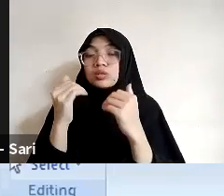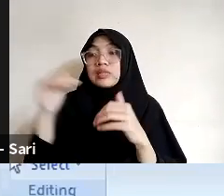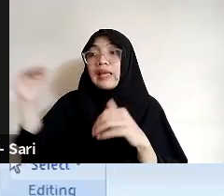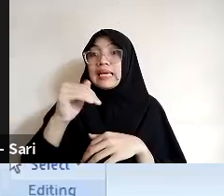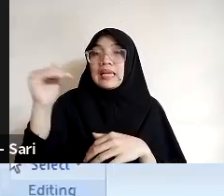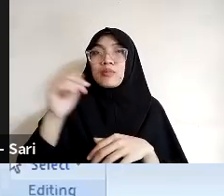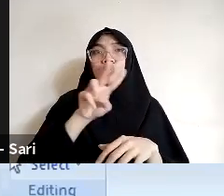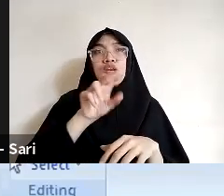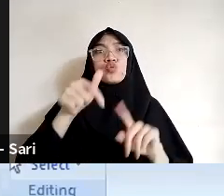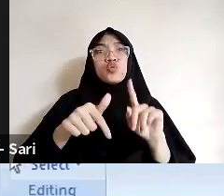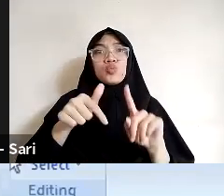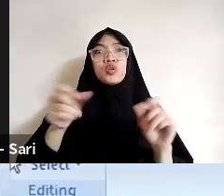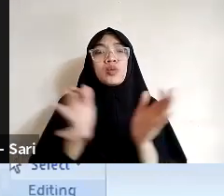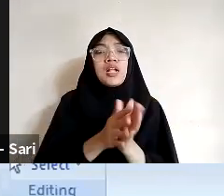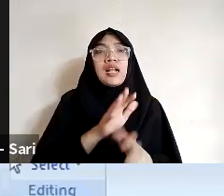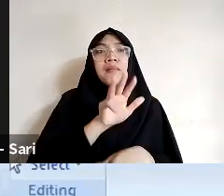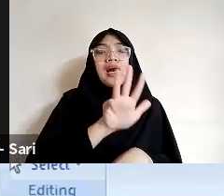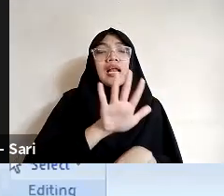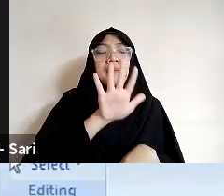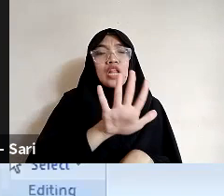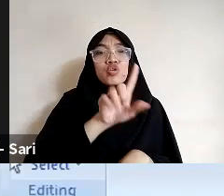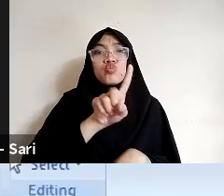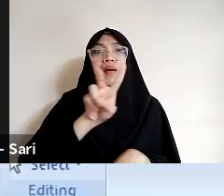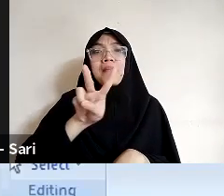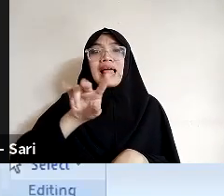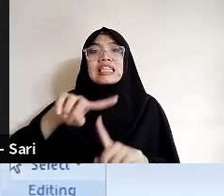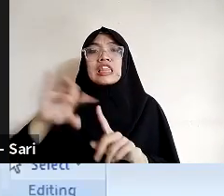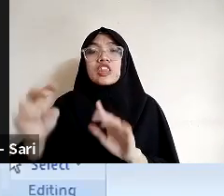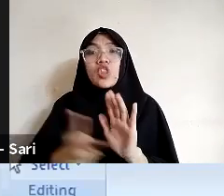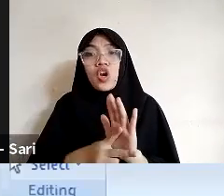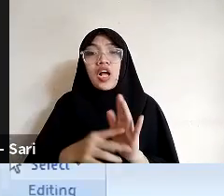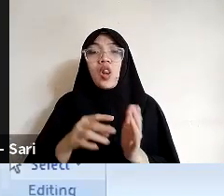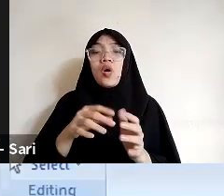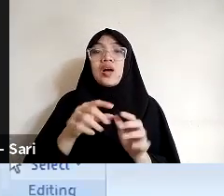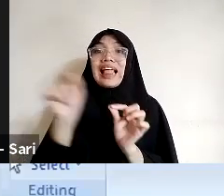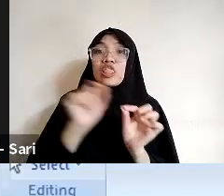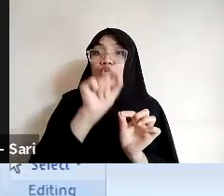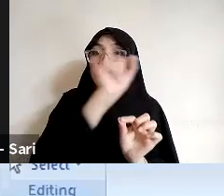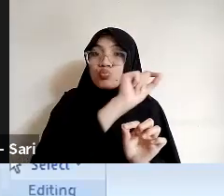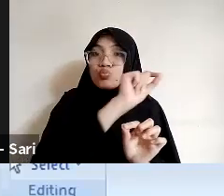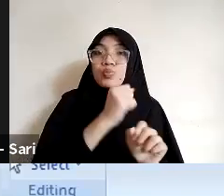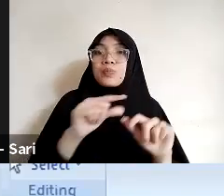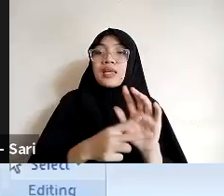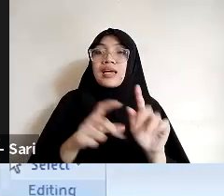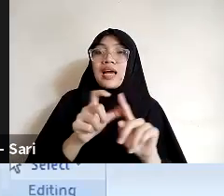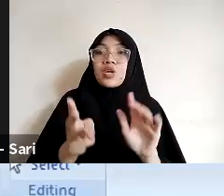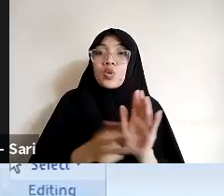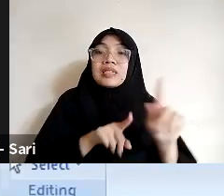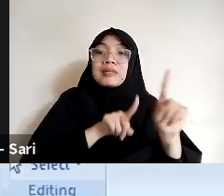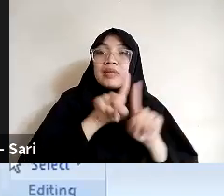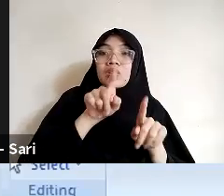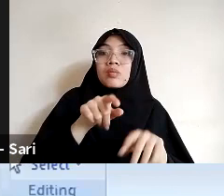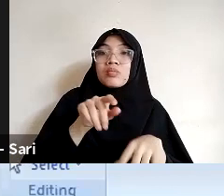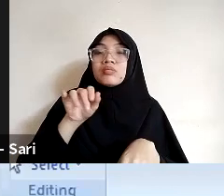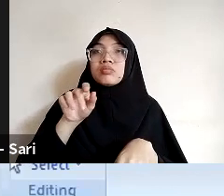2017 sekitar 520 ribu ton. Impor gandum 11,43 juta ton. Jadi kalau ada gorengan di